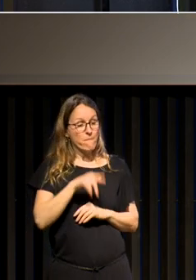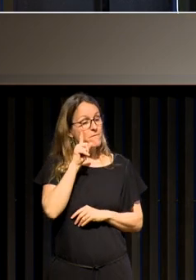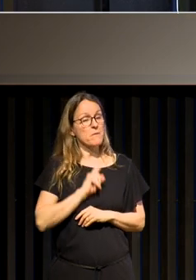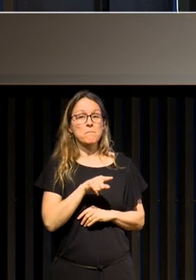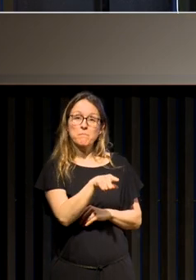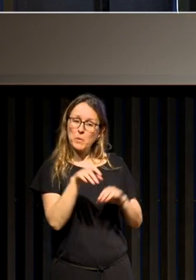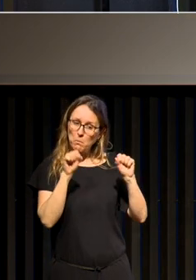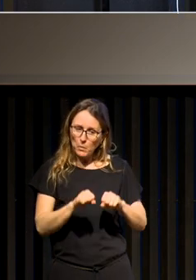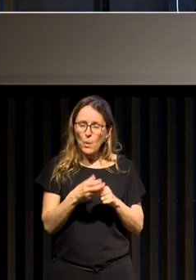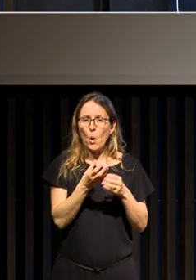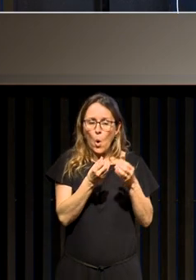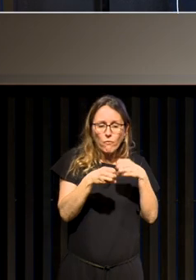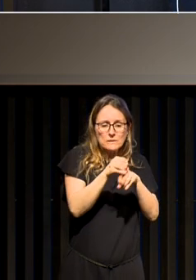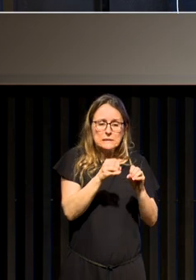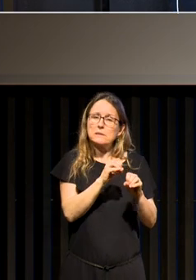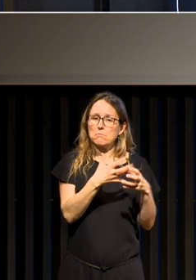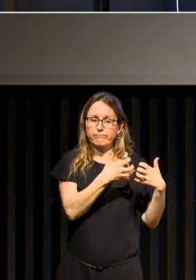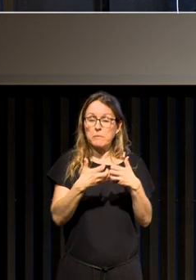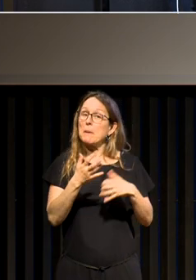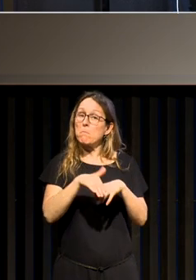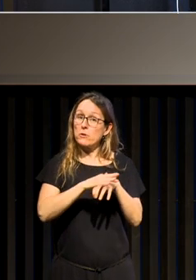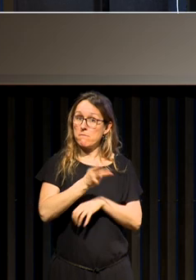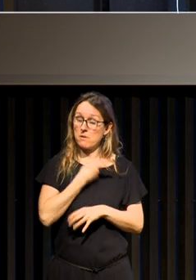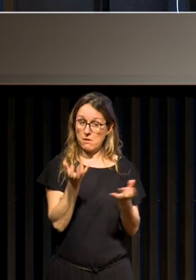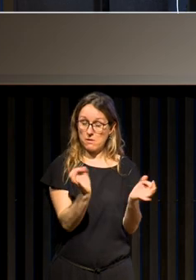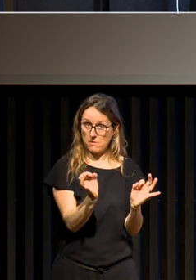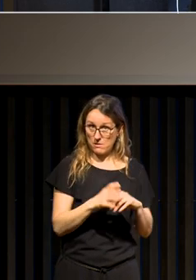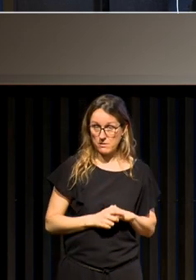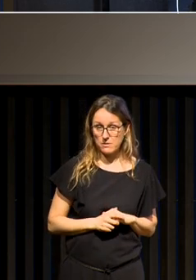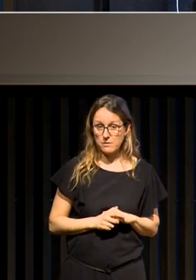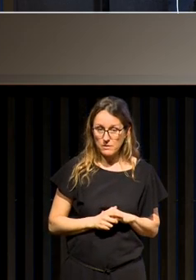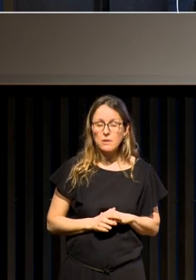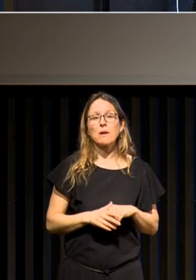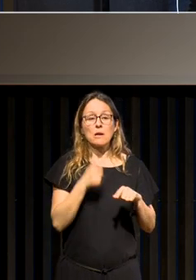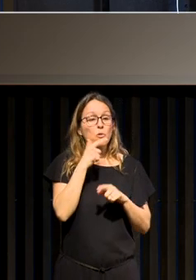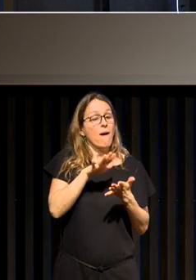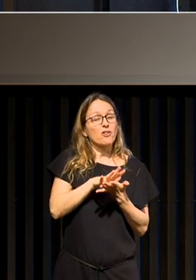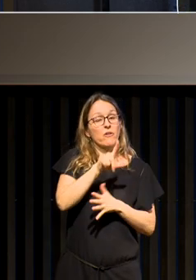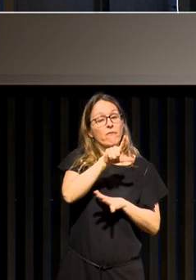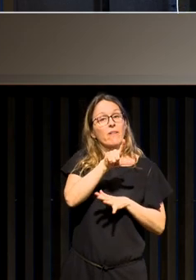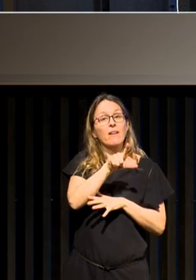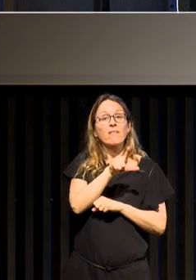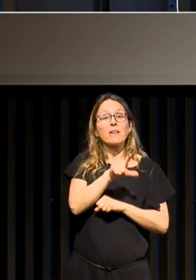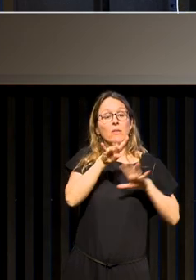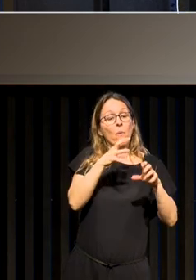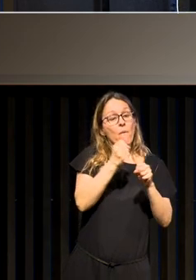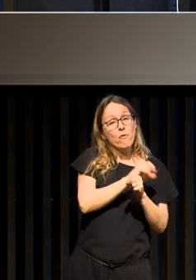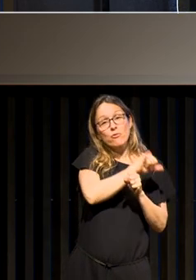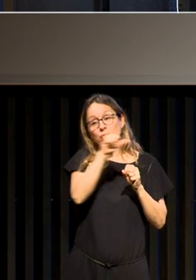peut congeler ses ovocytes pour raison non médicale à partir de 29 ans et avant 37